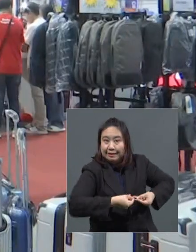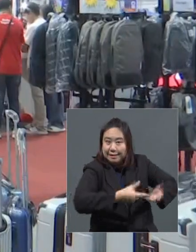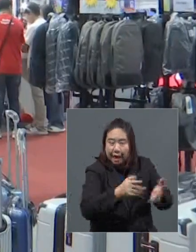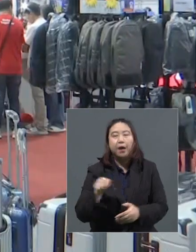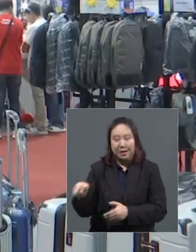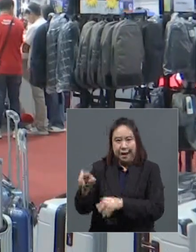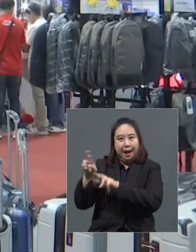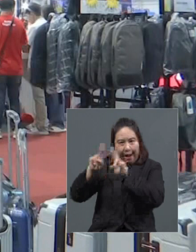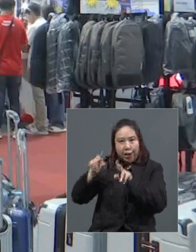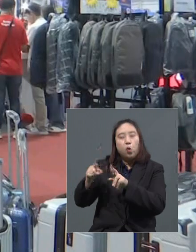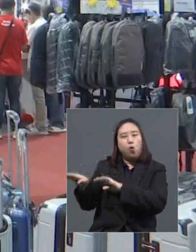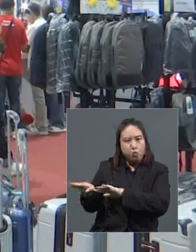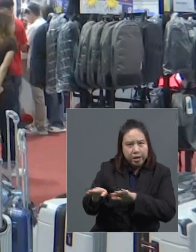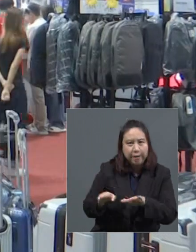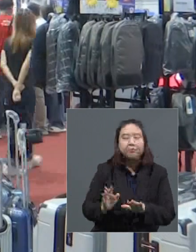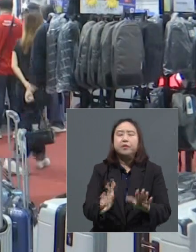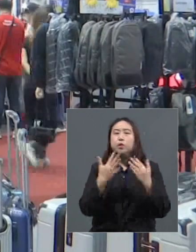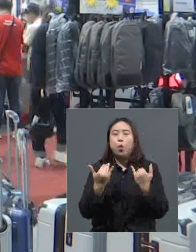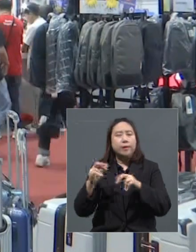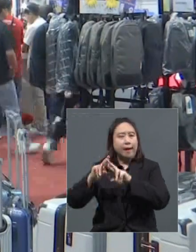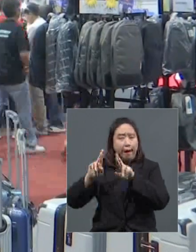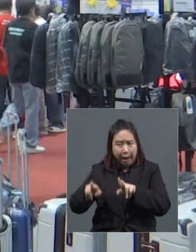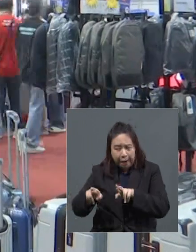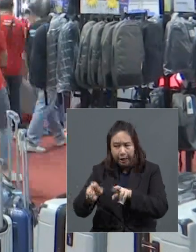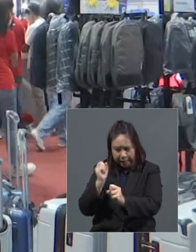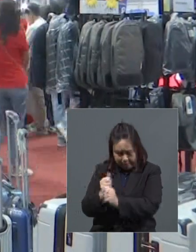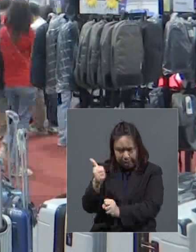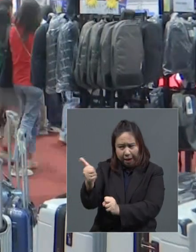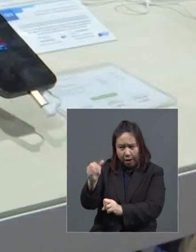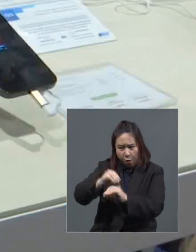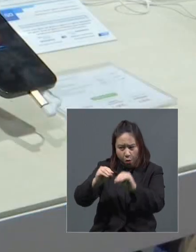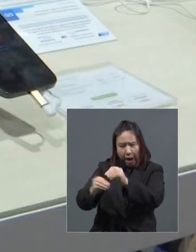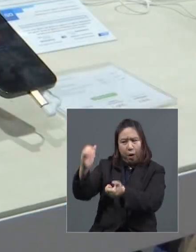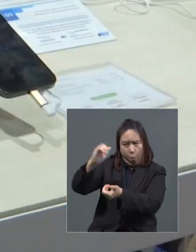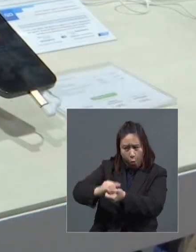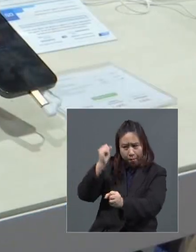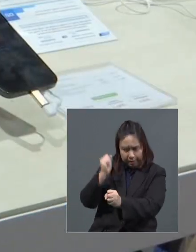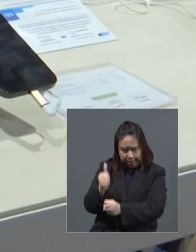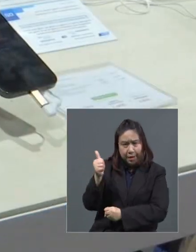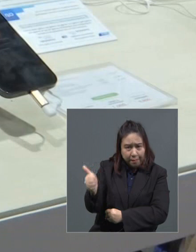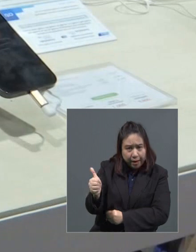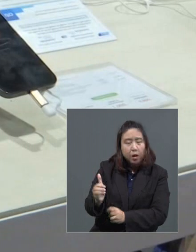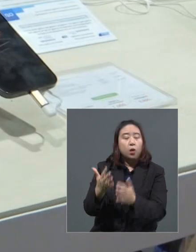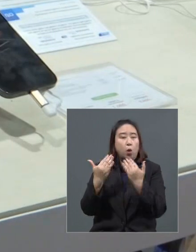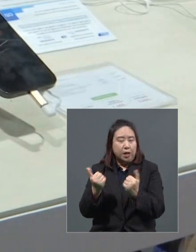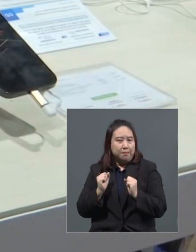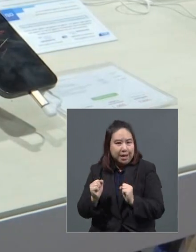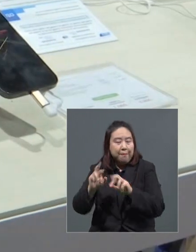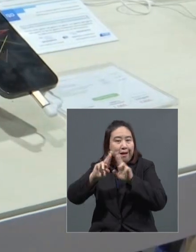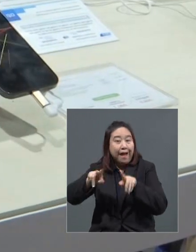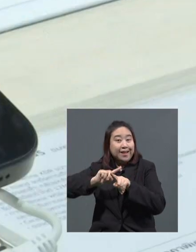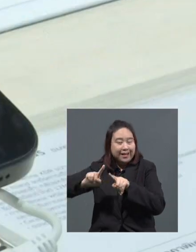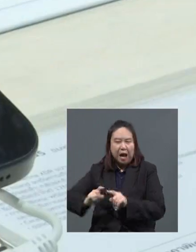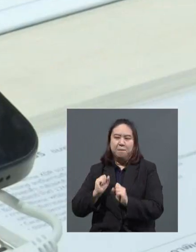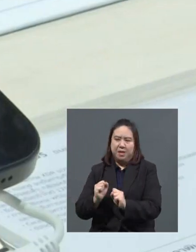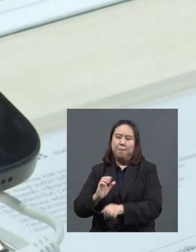คือร้านค้าเนี่ยมีศักยภาพจะเข้าร่วมโครงการได้หรือเปล่าซึ่งตอนนี้ก็อยู่ระหว่างที่จะพัฒนาศักยภาพร้านค้าต่างๆให้ทัน